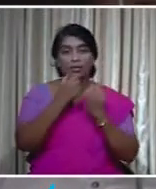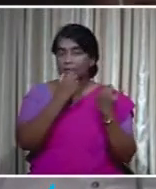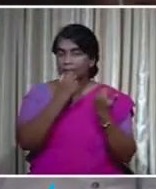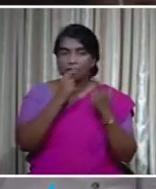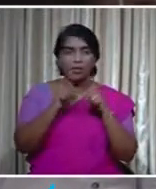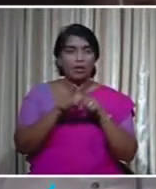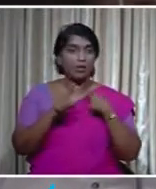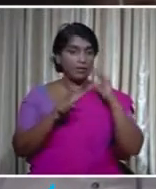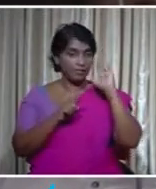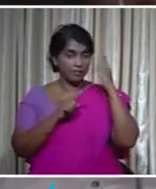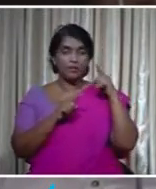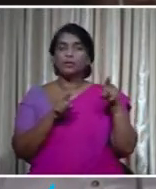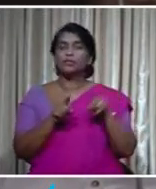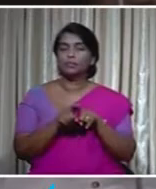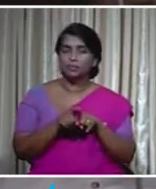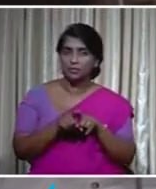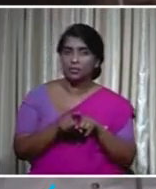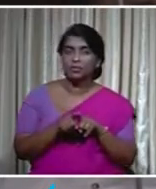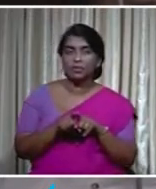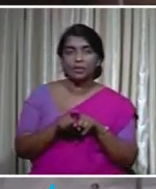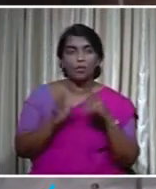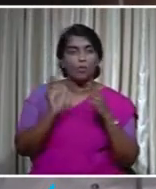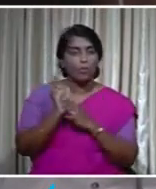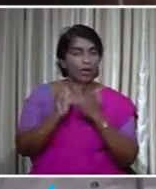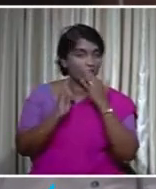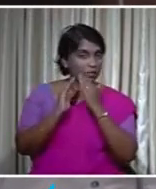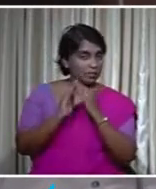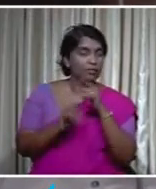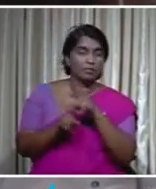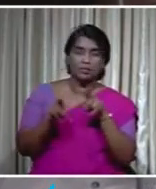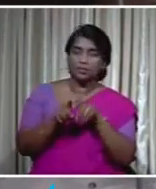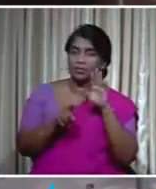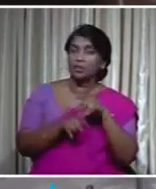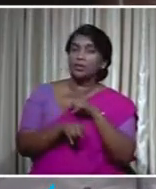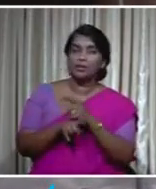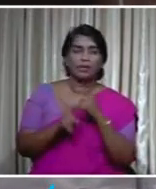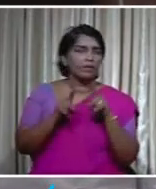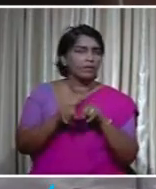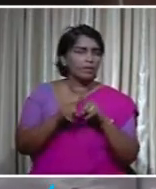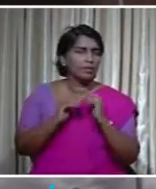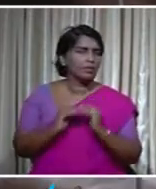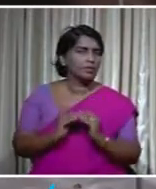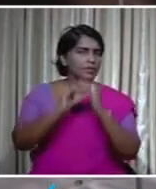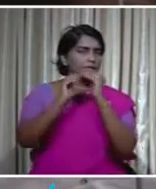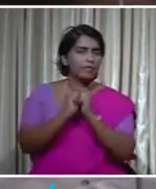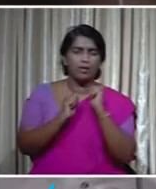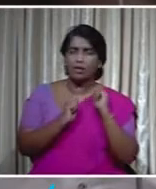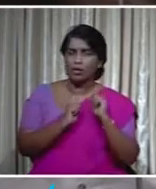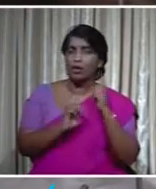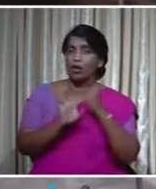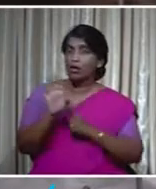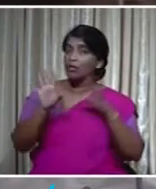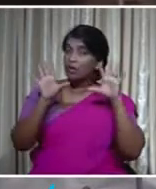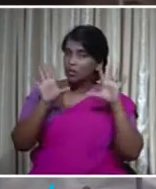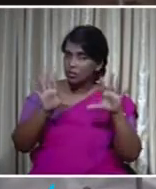முக்கியமாக முழங்காவில் தேசிய பாடசாலை இங்கே என்ன முன்னேற்றம் நடந்திருக்கிறது. இன்று கிட்டத்தட்ட 10 ஆகிறது அந்த